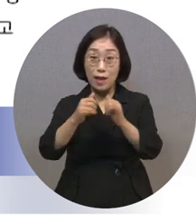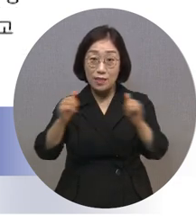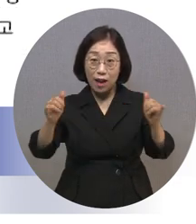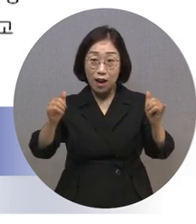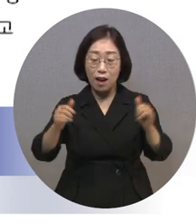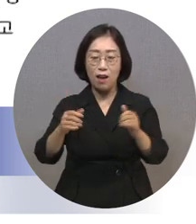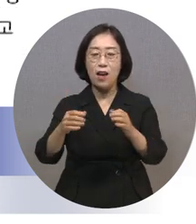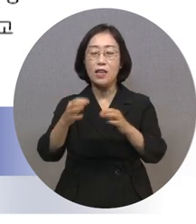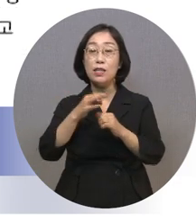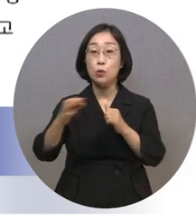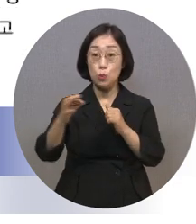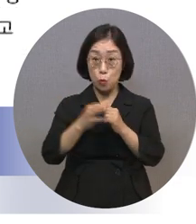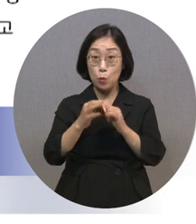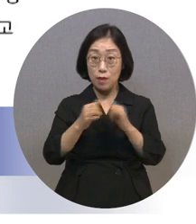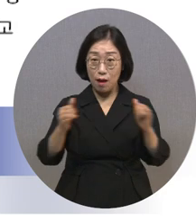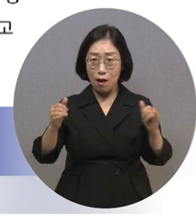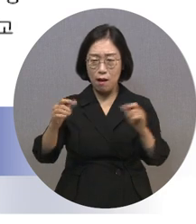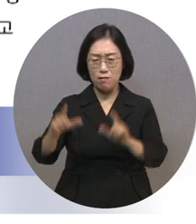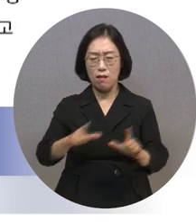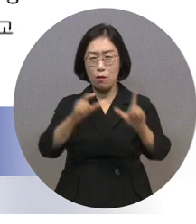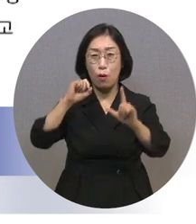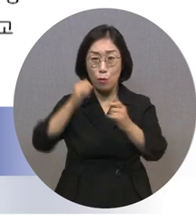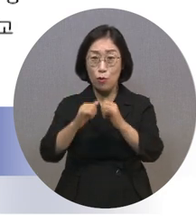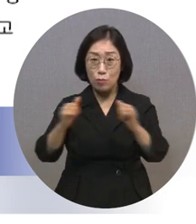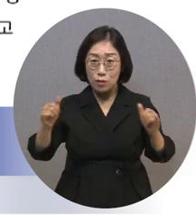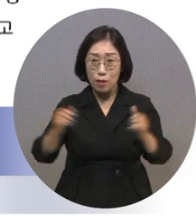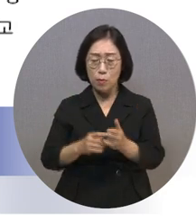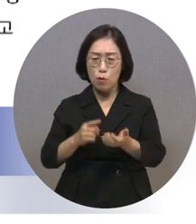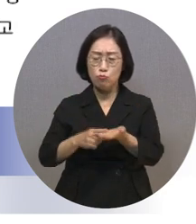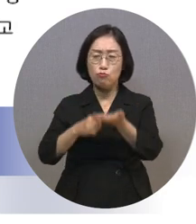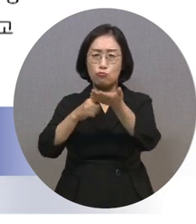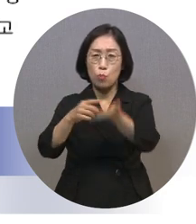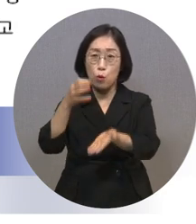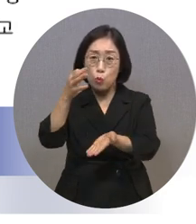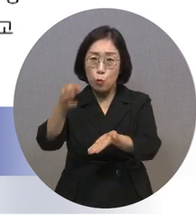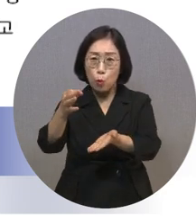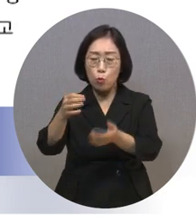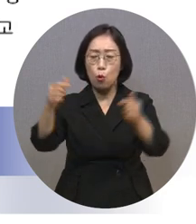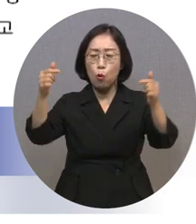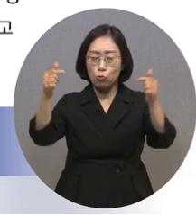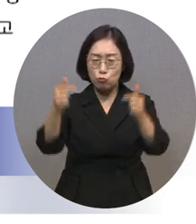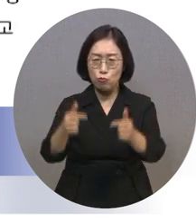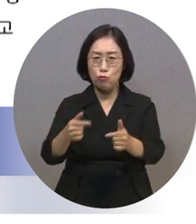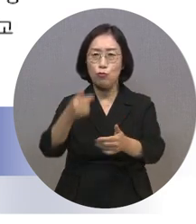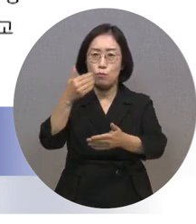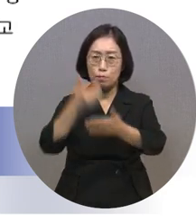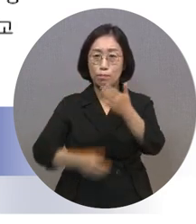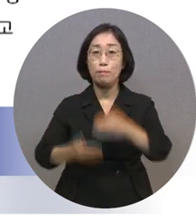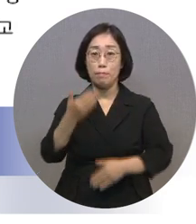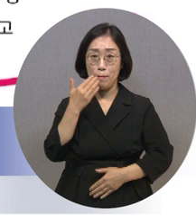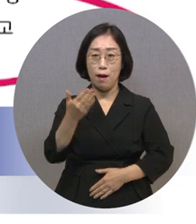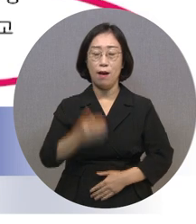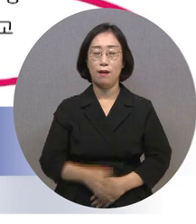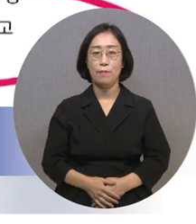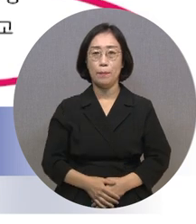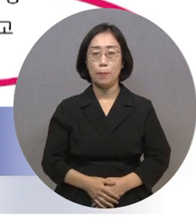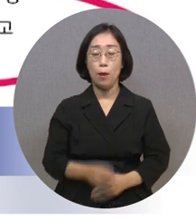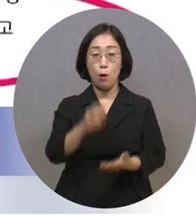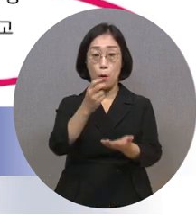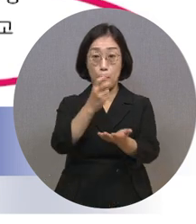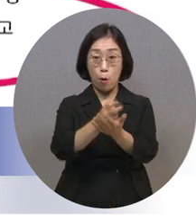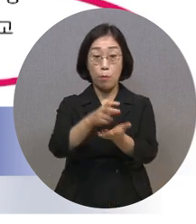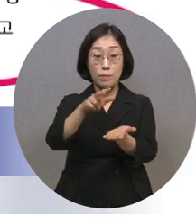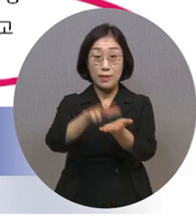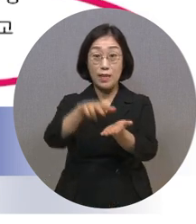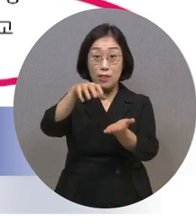기초 생활 수급자 등이 취약계층에게 응시료를 감면할 수 있는 근거도 마련됐습니다 한편 법제처는